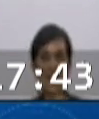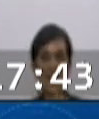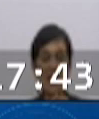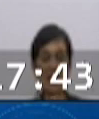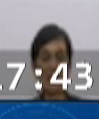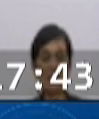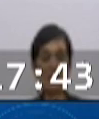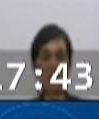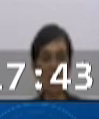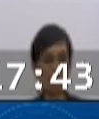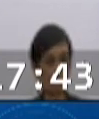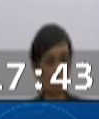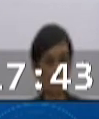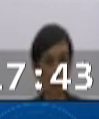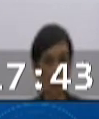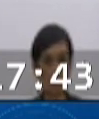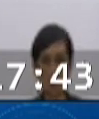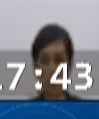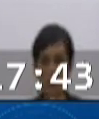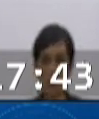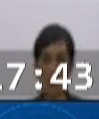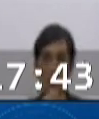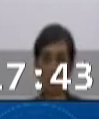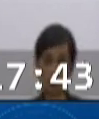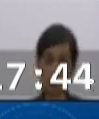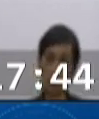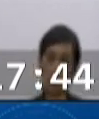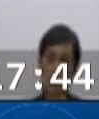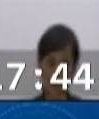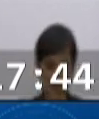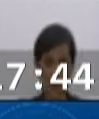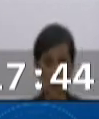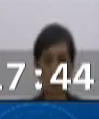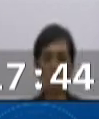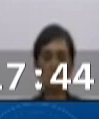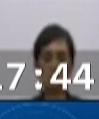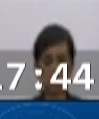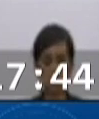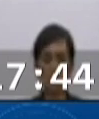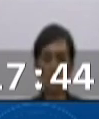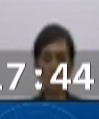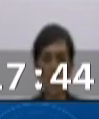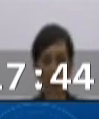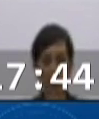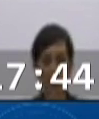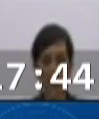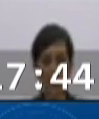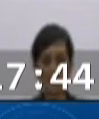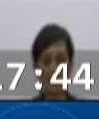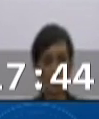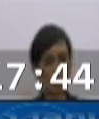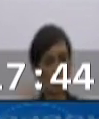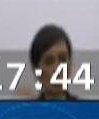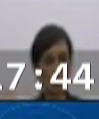გაქრა. Ახლა თქვენ მეტყვით, აბა იყიდეთ მისი შემცვლელი. Კი ბატონო, შემდეგ მისი შემცვლელი ღირს 6 ლარი თურქული